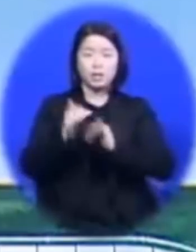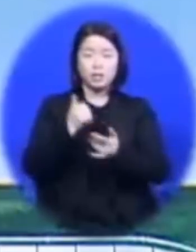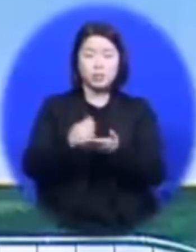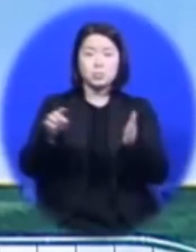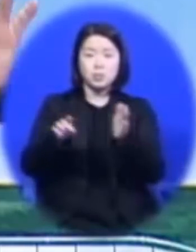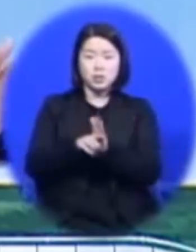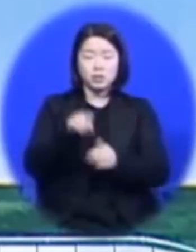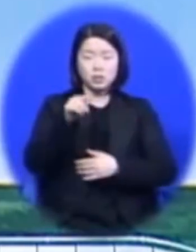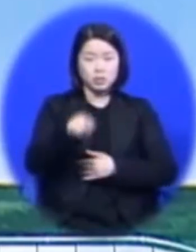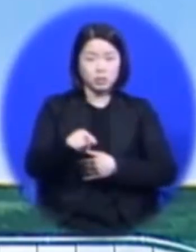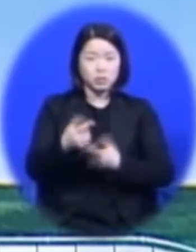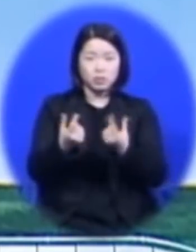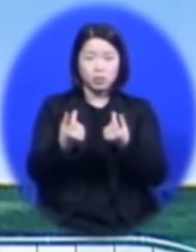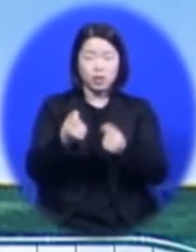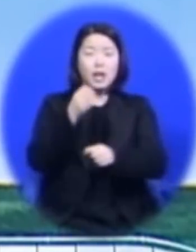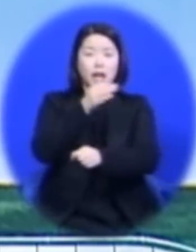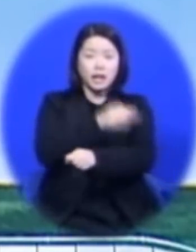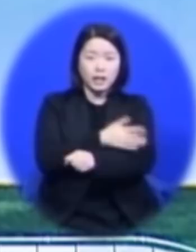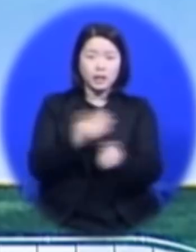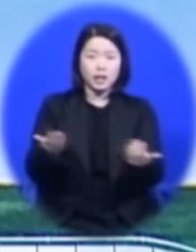것은 그렇게 간단한 것입니다